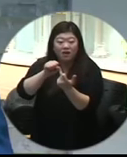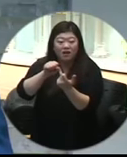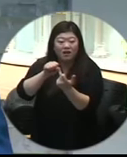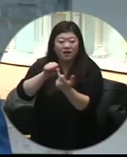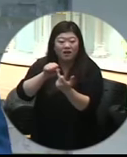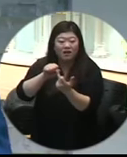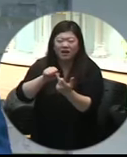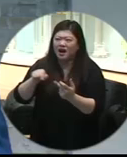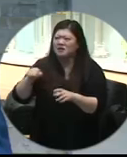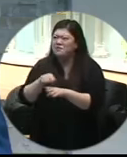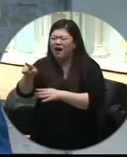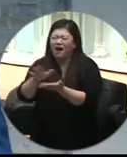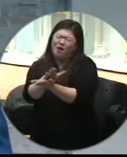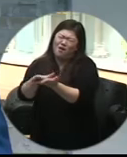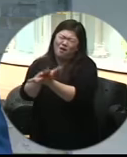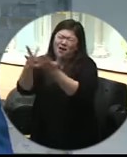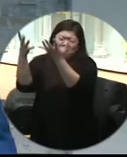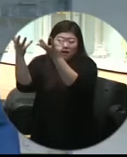엄청나게 좋은 곳이 많은데